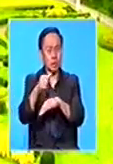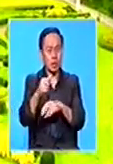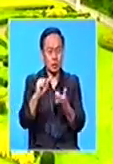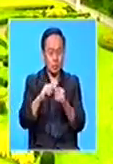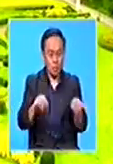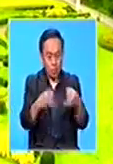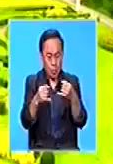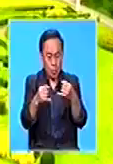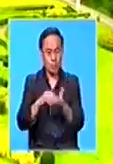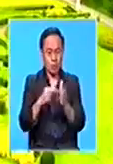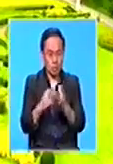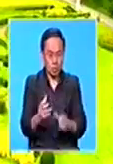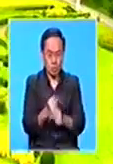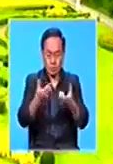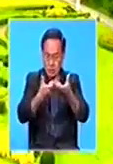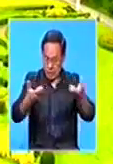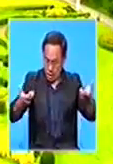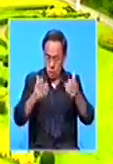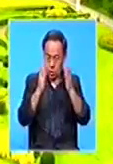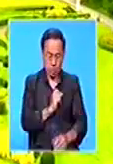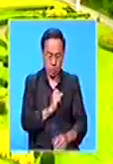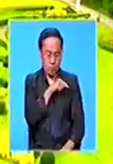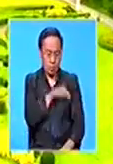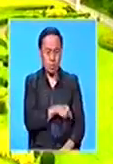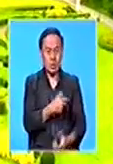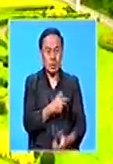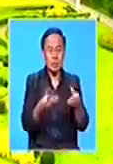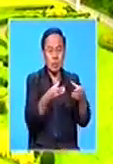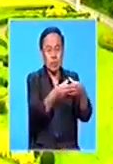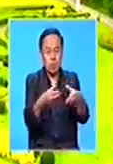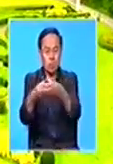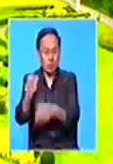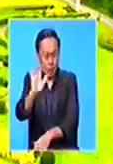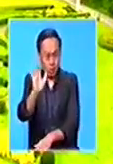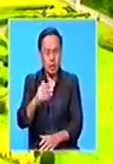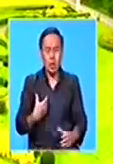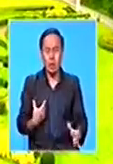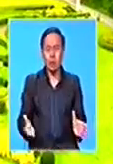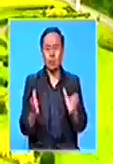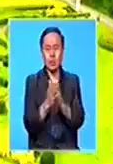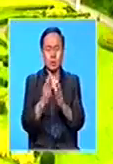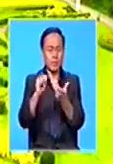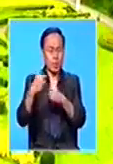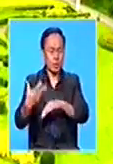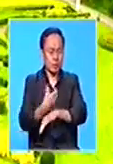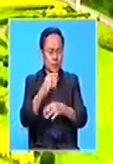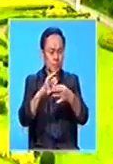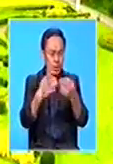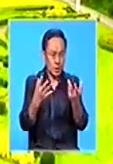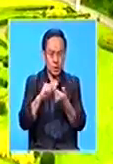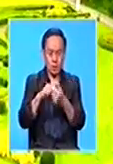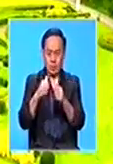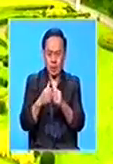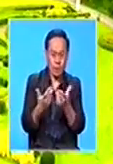มันก็ขัดแย้งอยู่วันนี้อย่าแยกคน 90% ของเราออกมาเป็นเปอร์เซ็นต์เล็กเปอร์เซ็นต์น้อยเลยนะครับอย่าไปเกี่ยวกับเรื่องการเมืองน่าจะมีเ